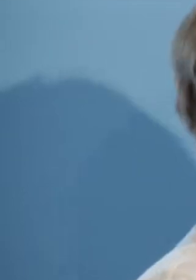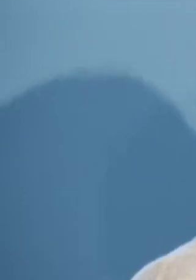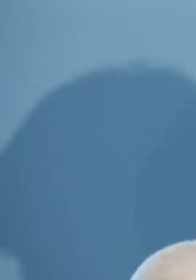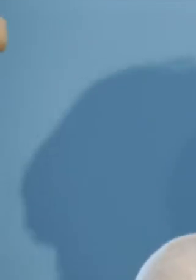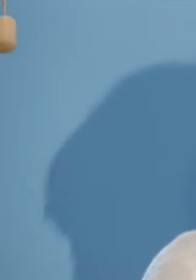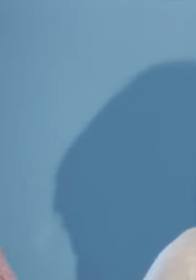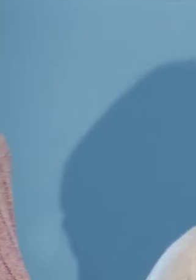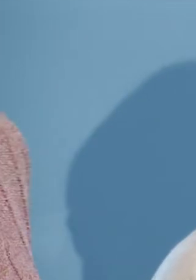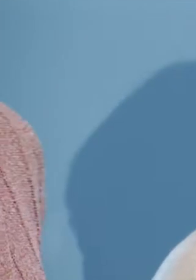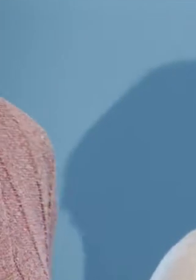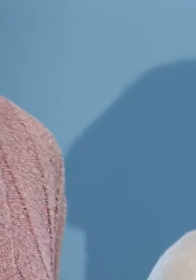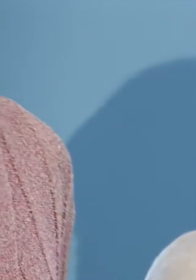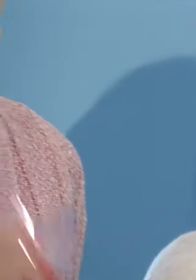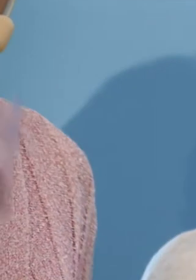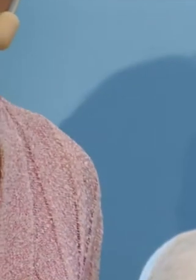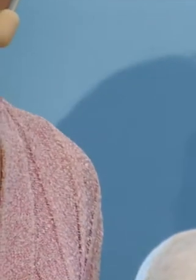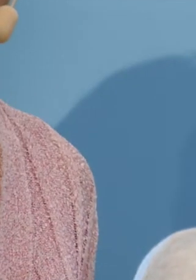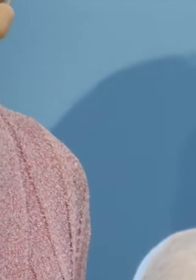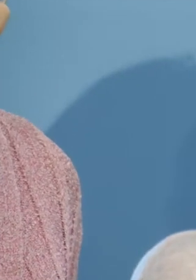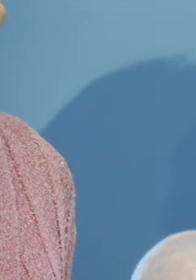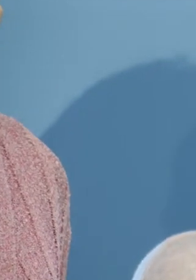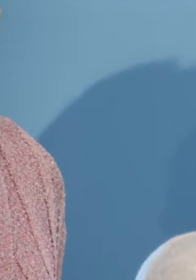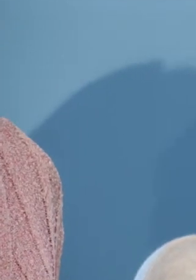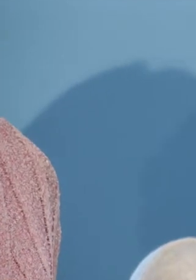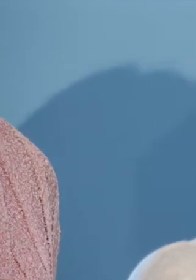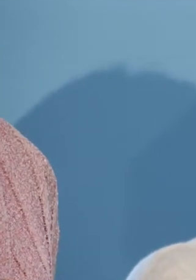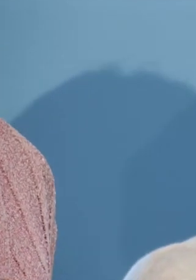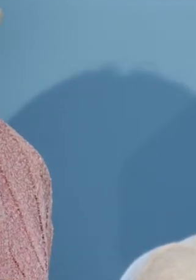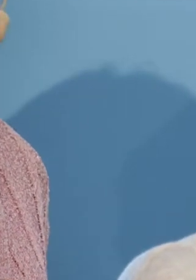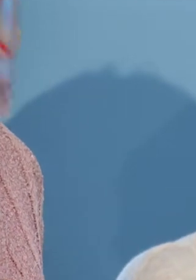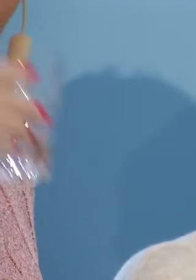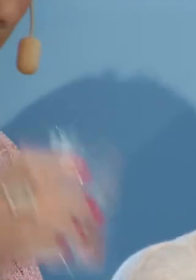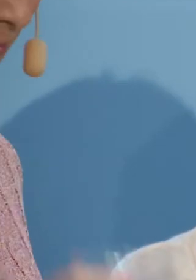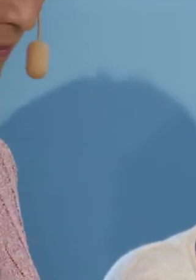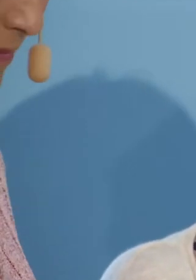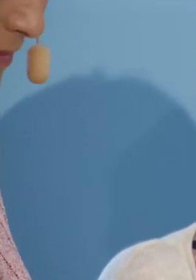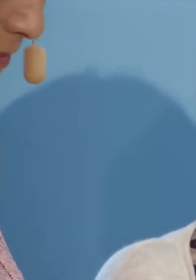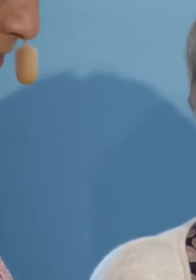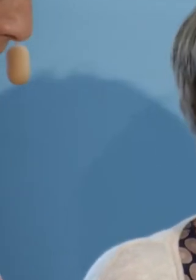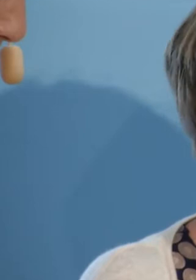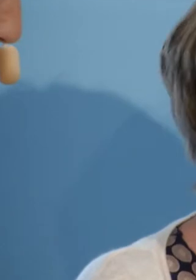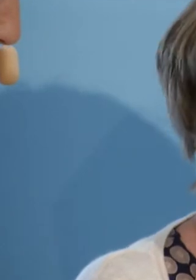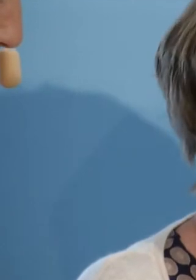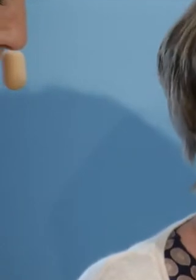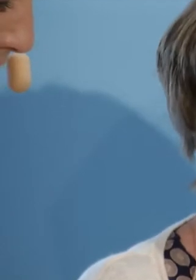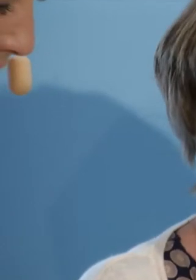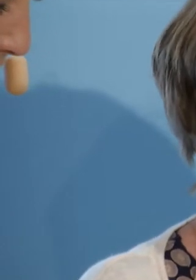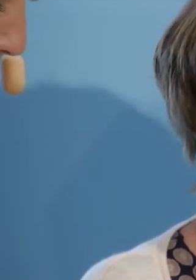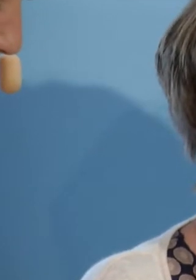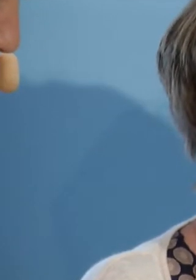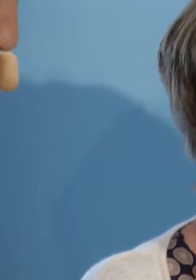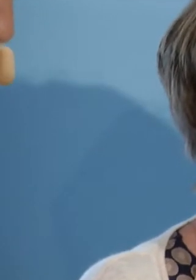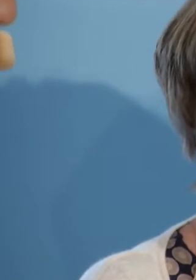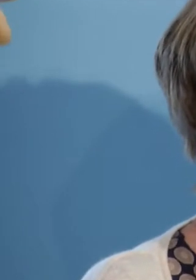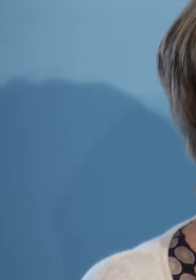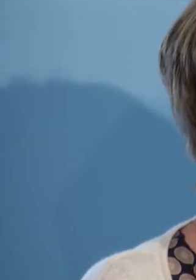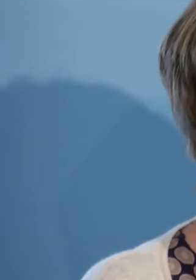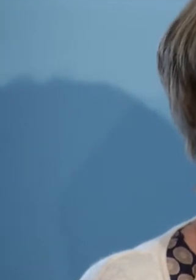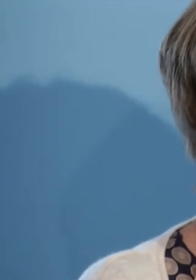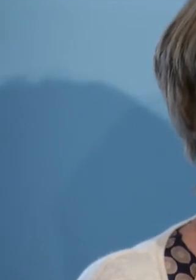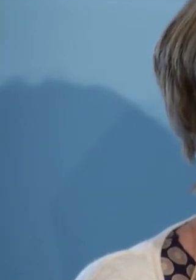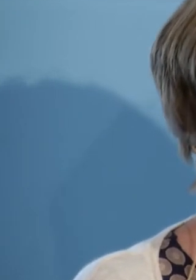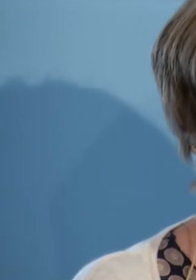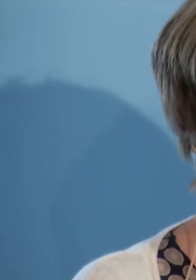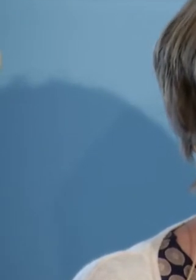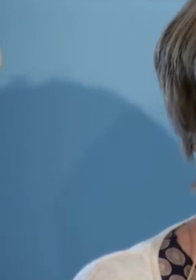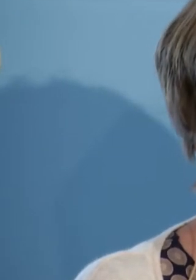pågår väldigt mycket samverkan ute bland speciellt kommun och psykiatri. Mm. Men som vi båda är inne på,